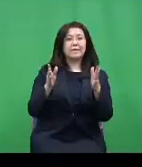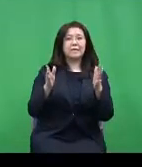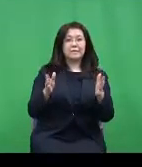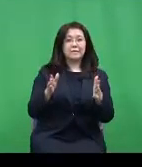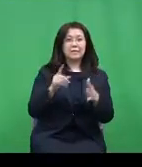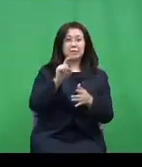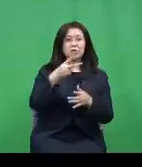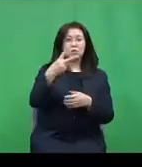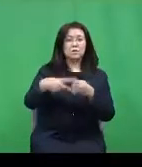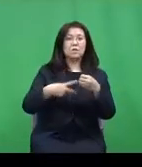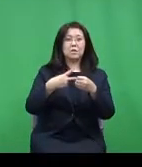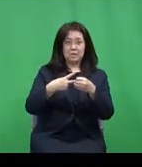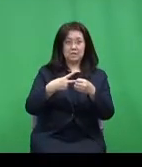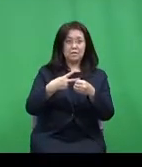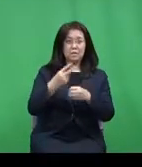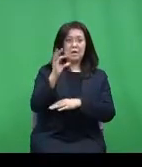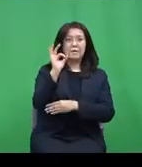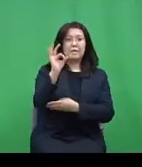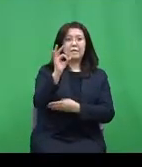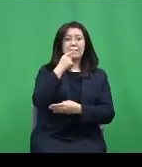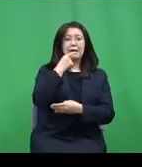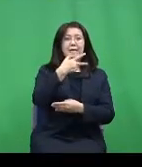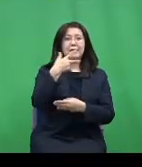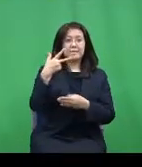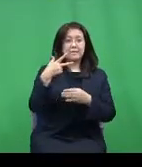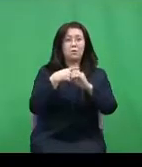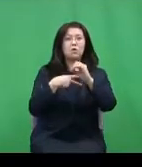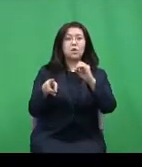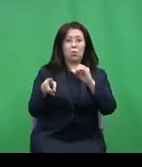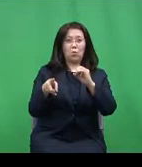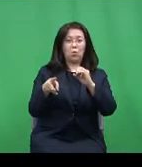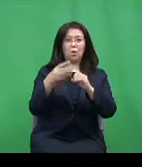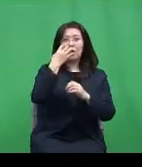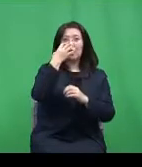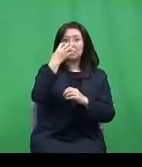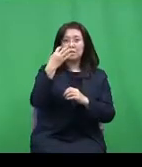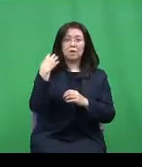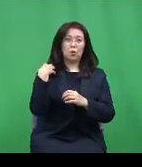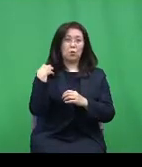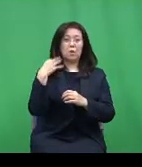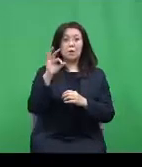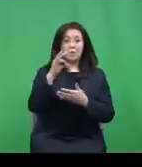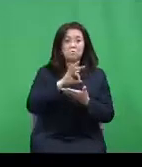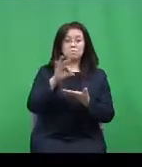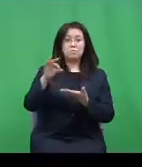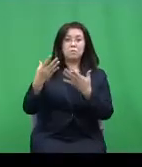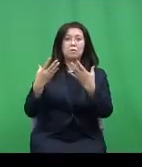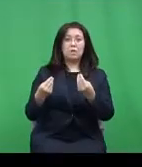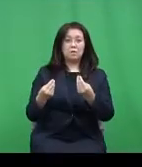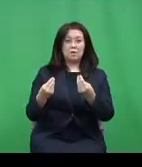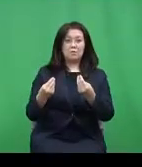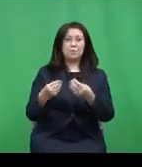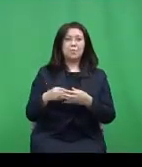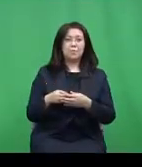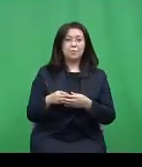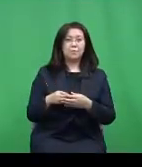だいたい3期12年で財政構造赤字はゼロにできて、新幹線の負担金も、まあ、払